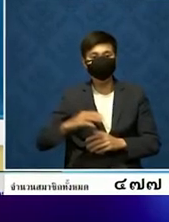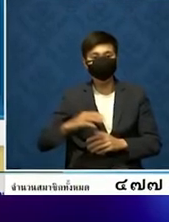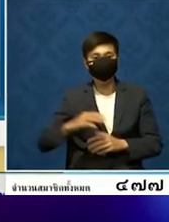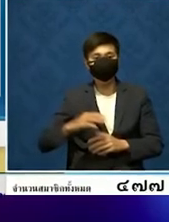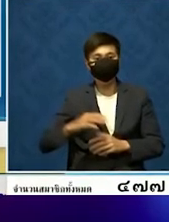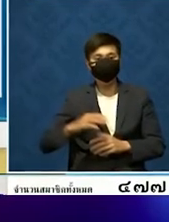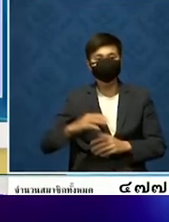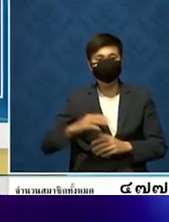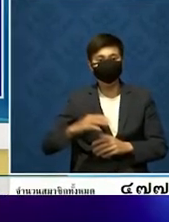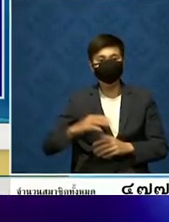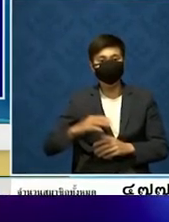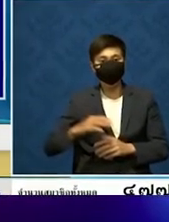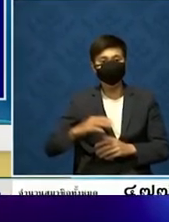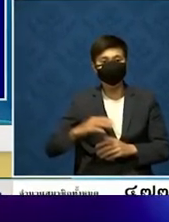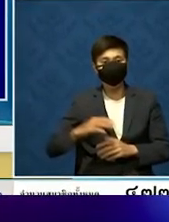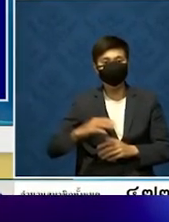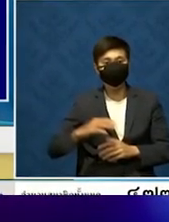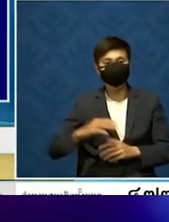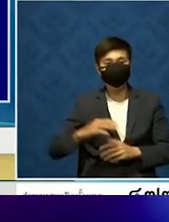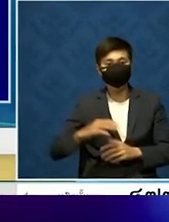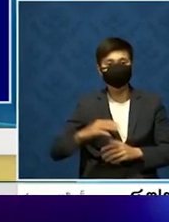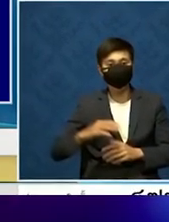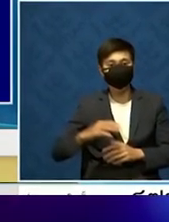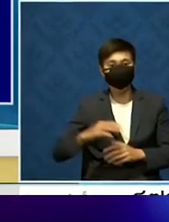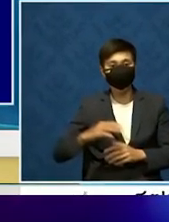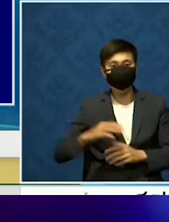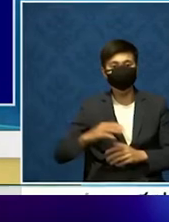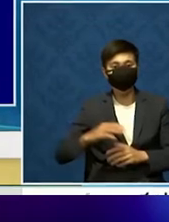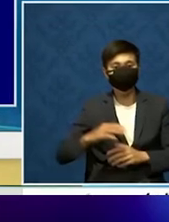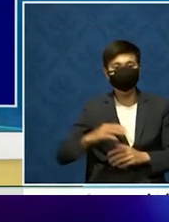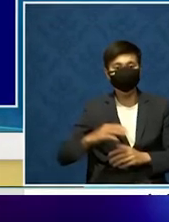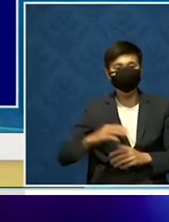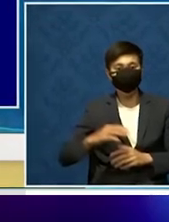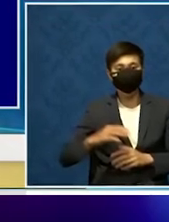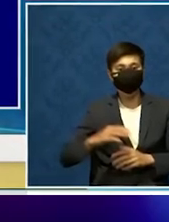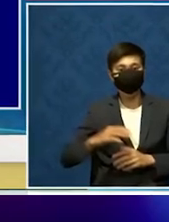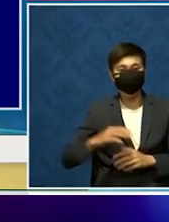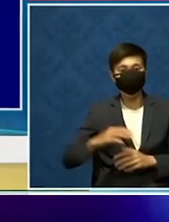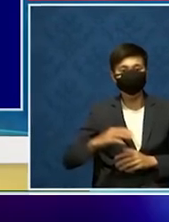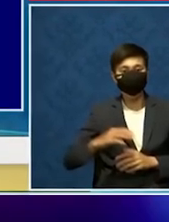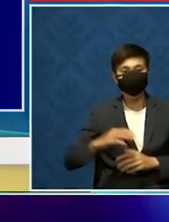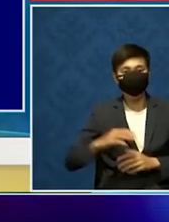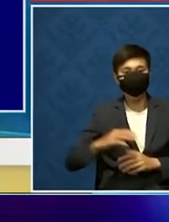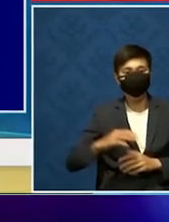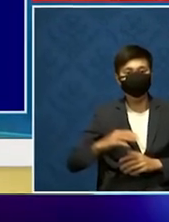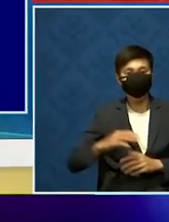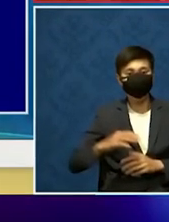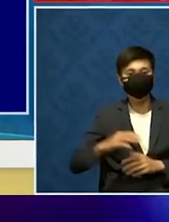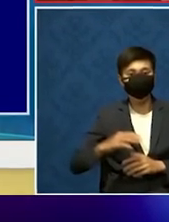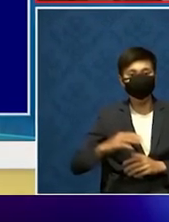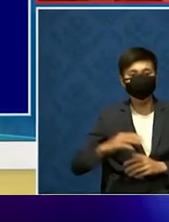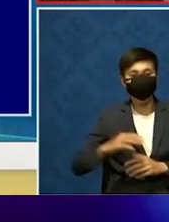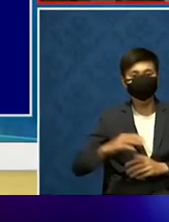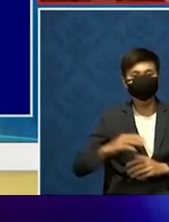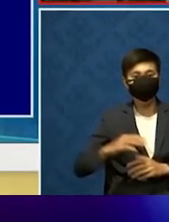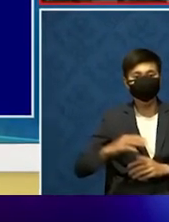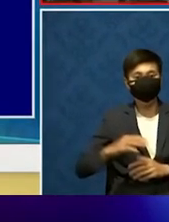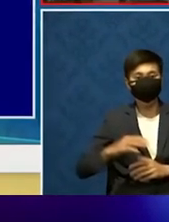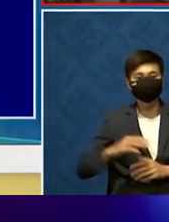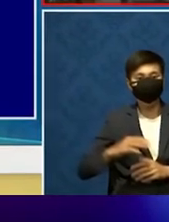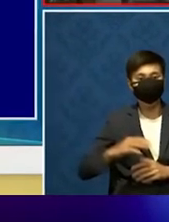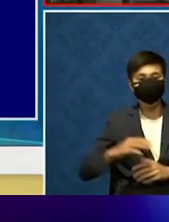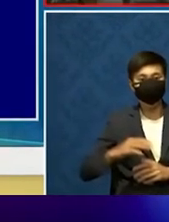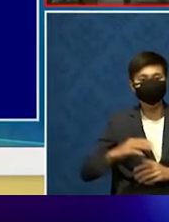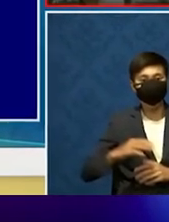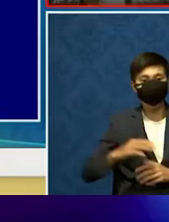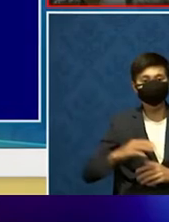พลตำรวจเอกเสรีพิสุทธิ์ยังกล่าวอีกว่าสมองพลเอกประยุทธ์มีแต่ซื้อมีแต่ซื้อไม่คำนึงถึงคนไ